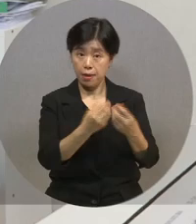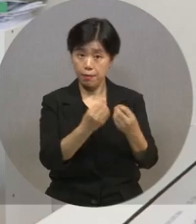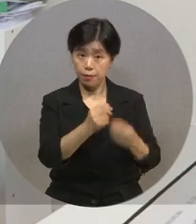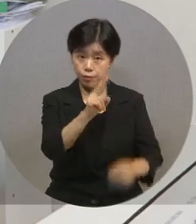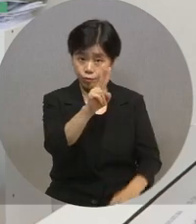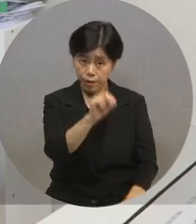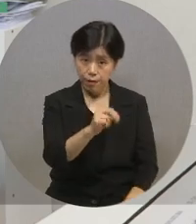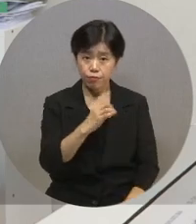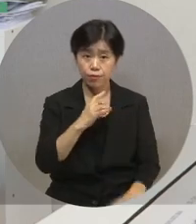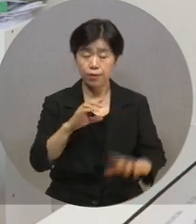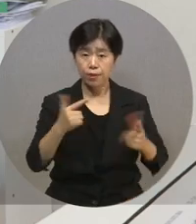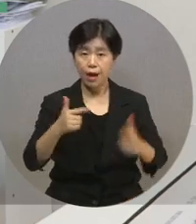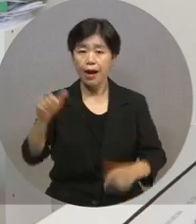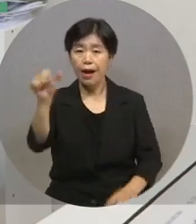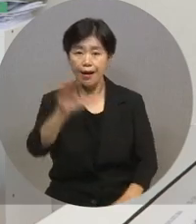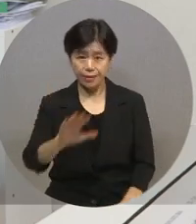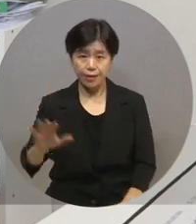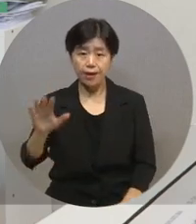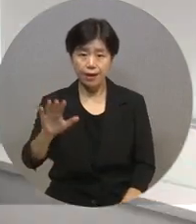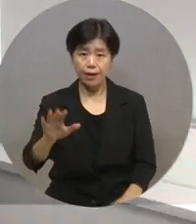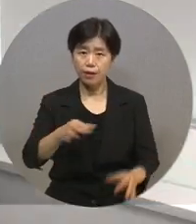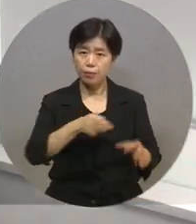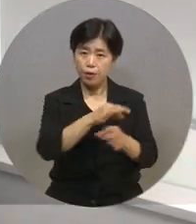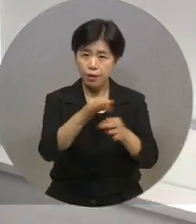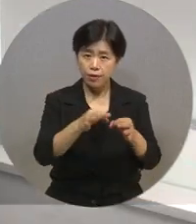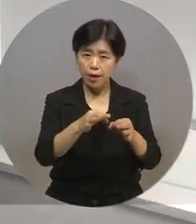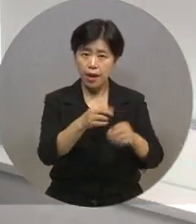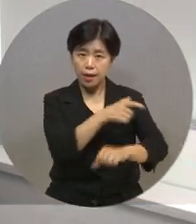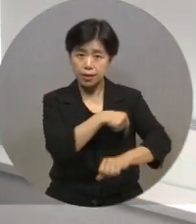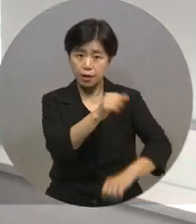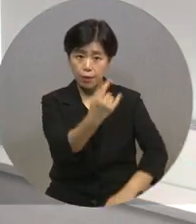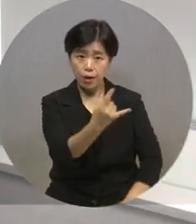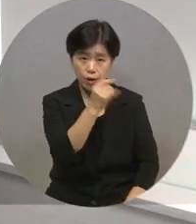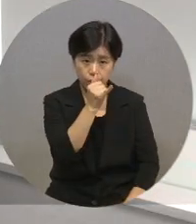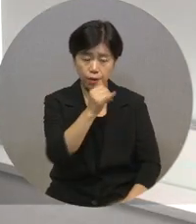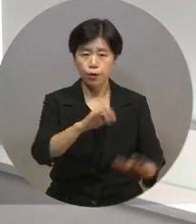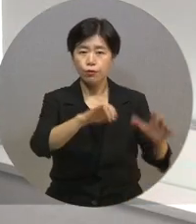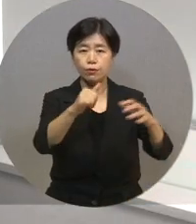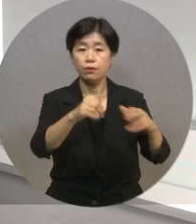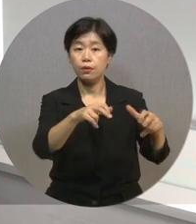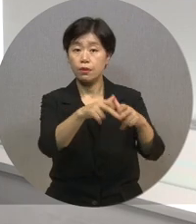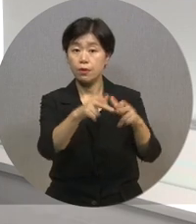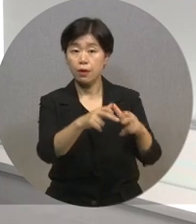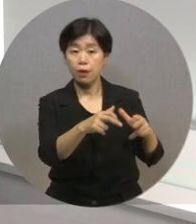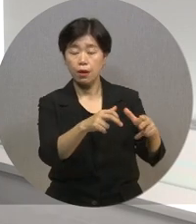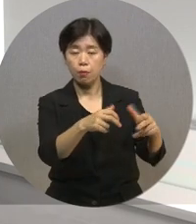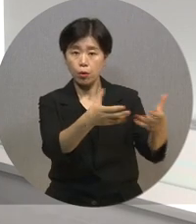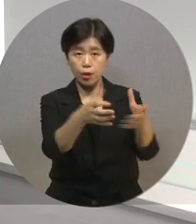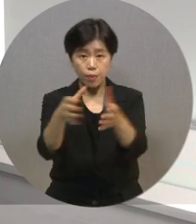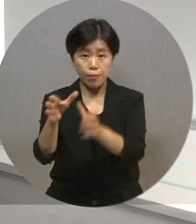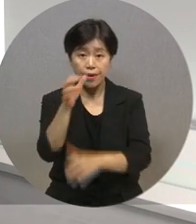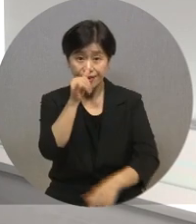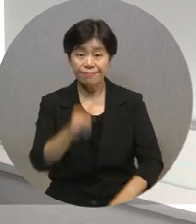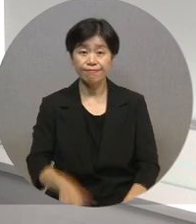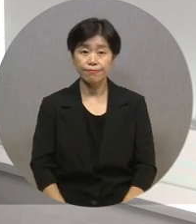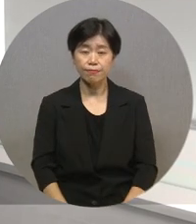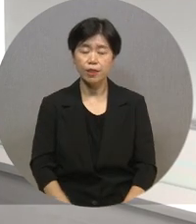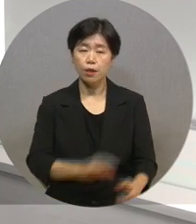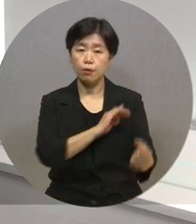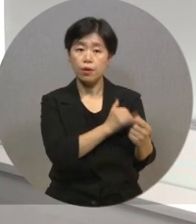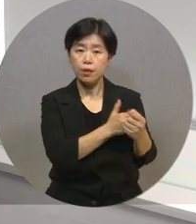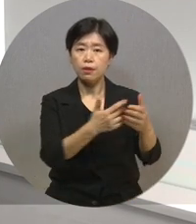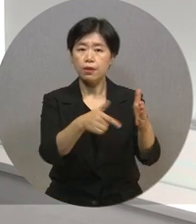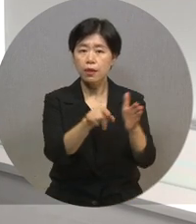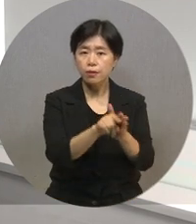비롯해서 아시아태평양 경제이사회도 있고 또는 국제장애계들이 있고 그래서 장애인의 이제 권리 증진을 위해서 UN